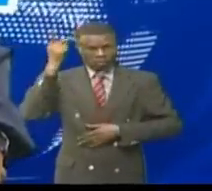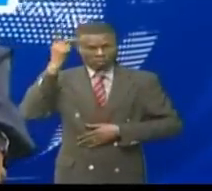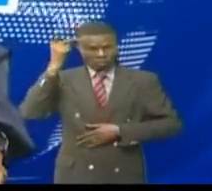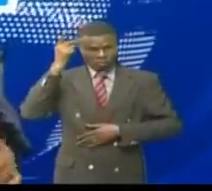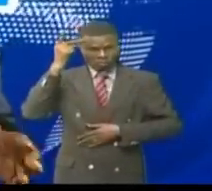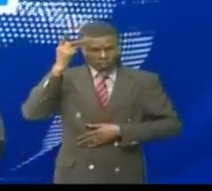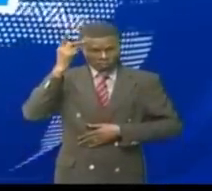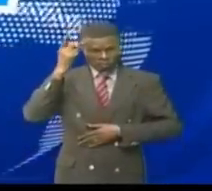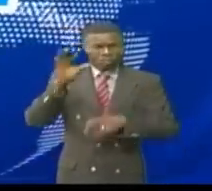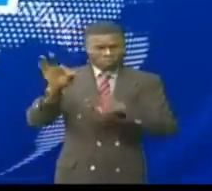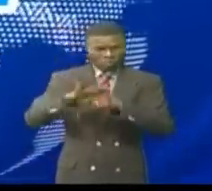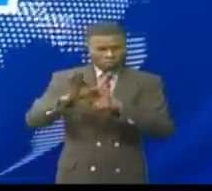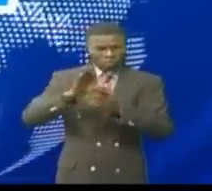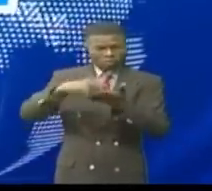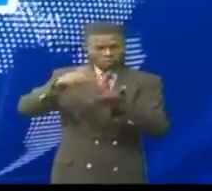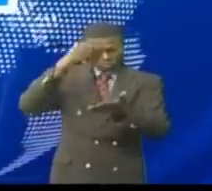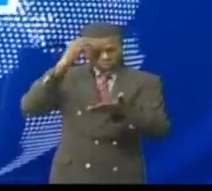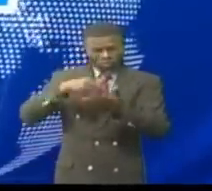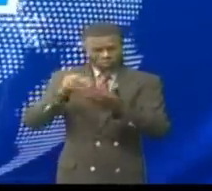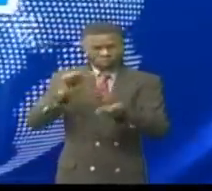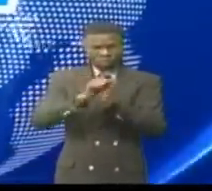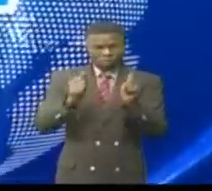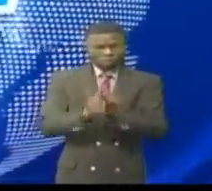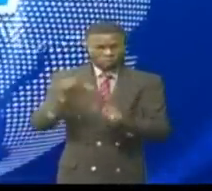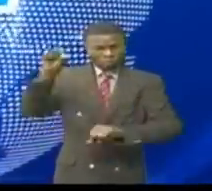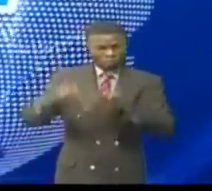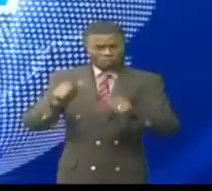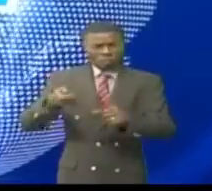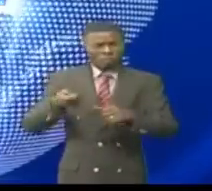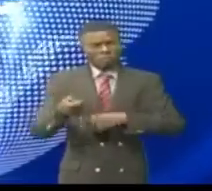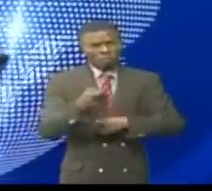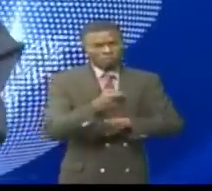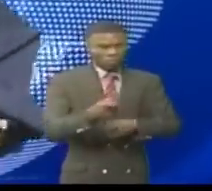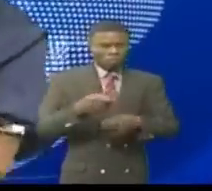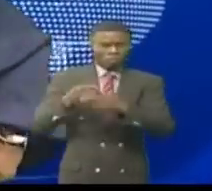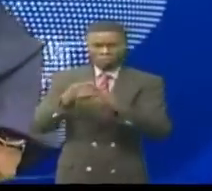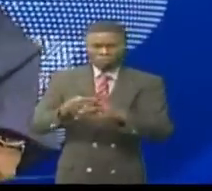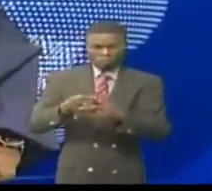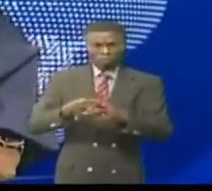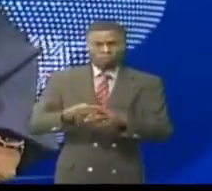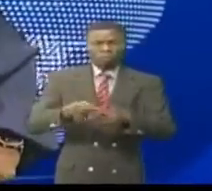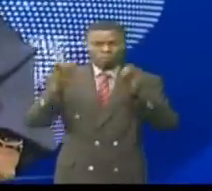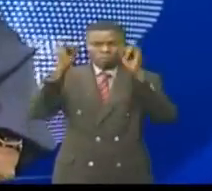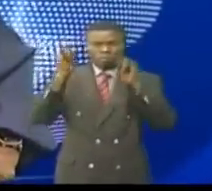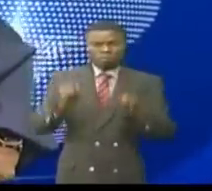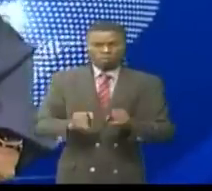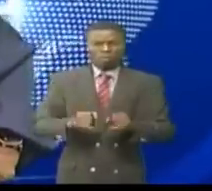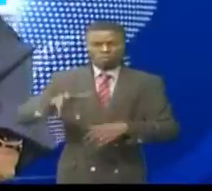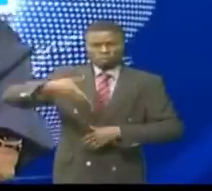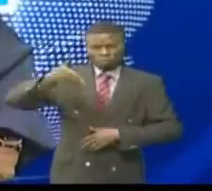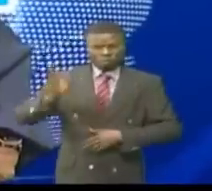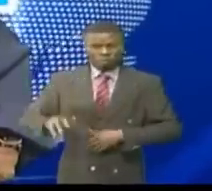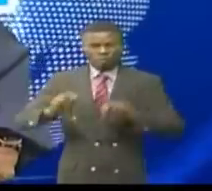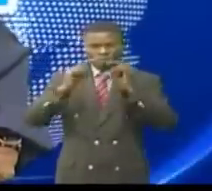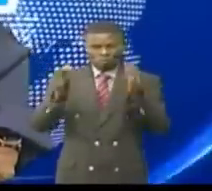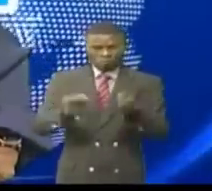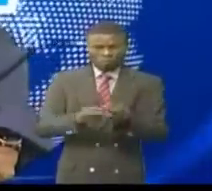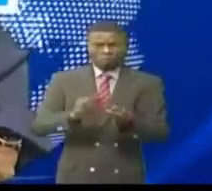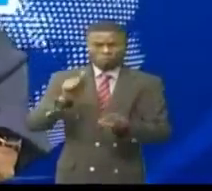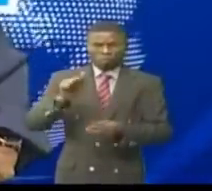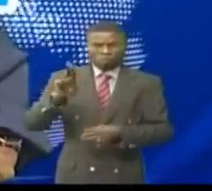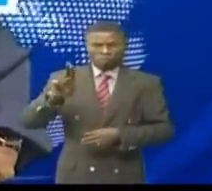été outillés sur la cybercriminalité, la cybersécurité par les experts du groupe Arvon